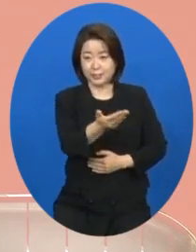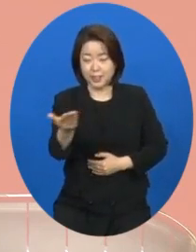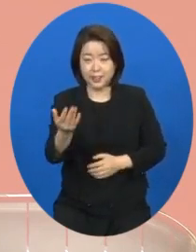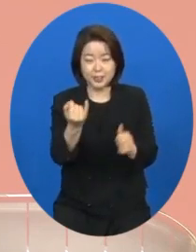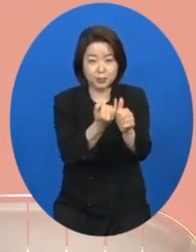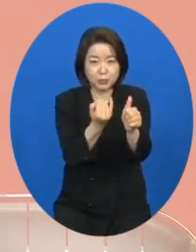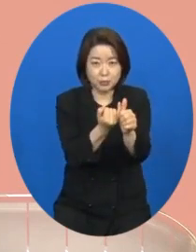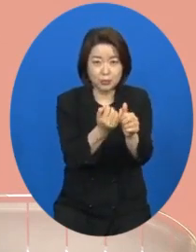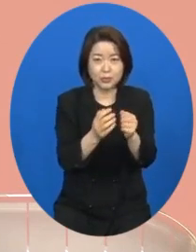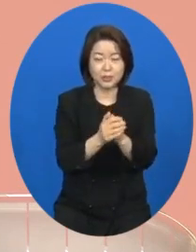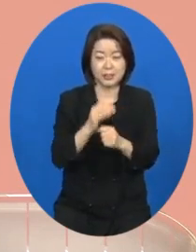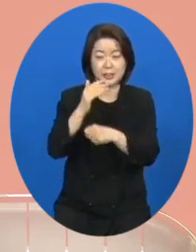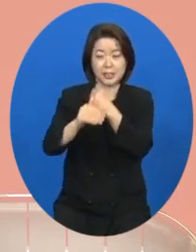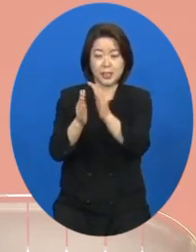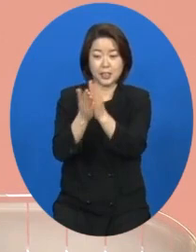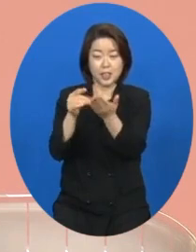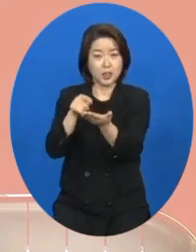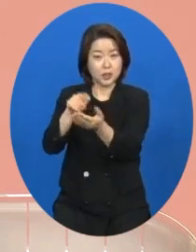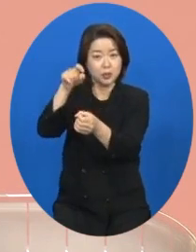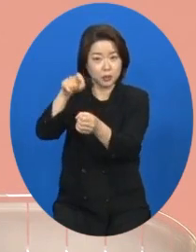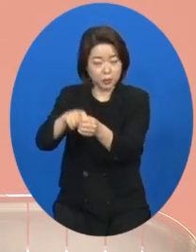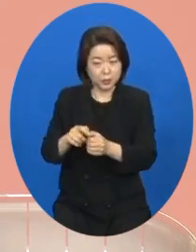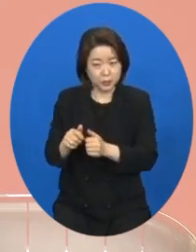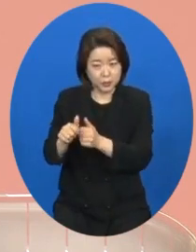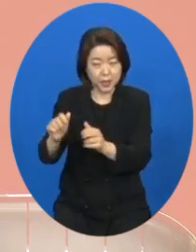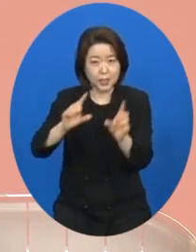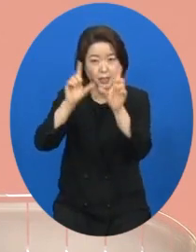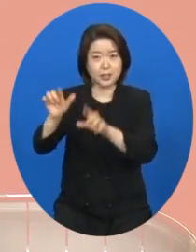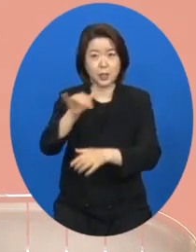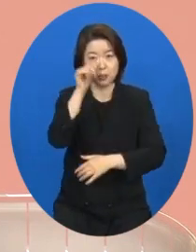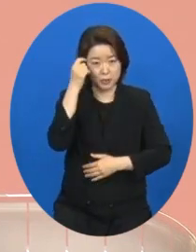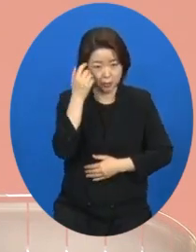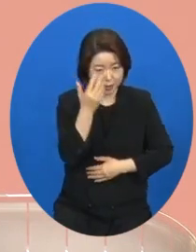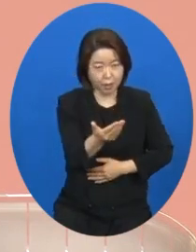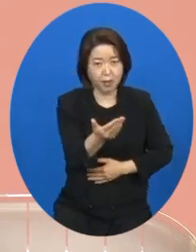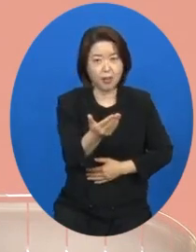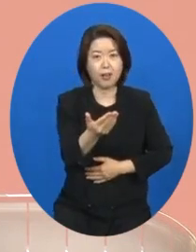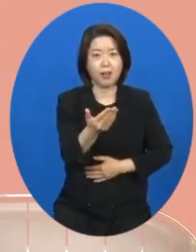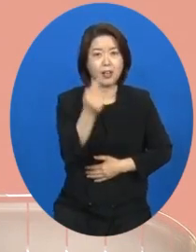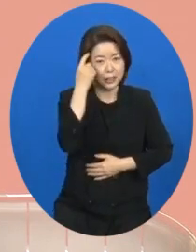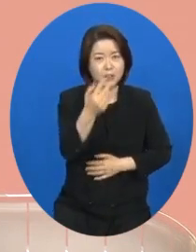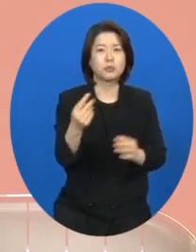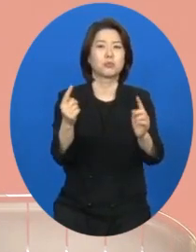부부는 성경적으로 살고 있습니까? 물어봐야 돼요.